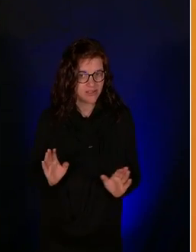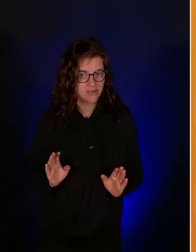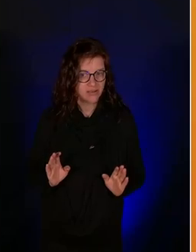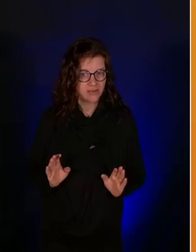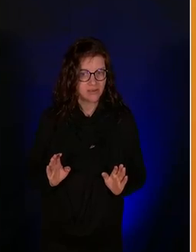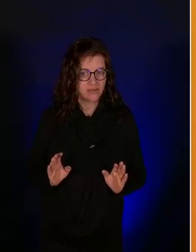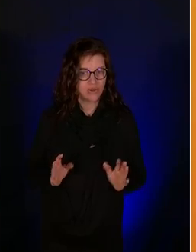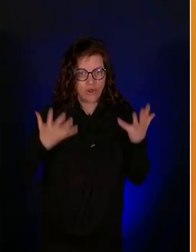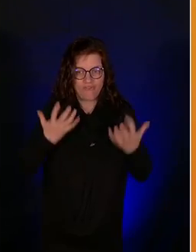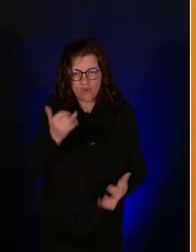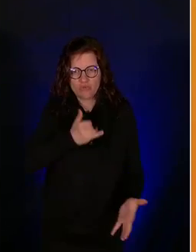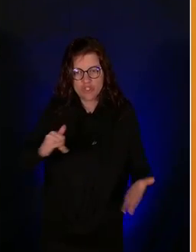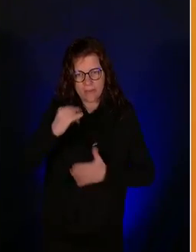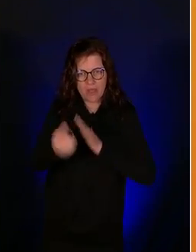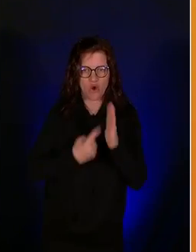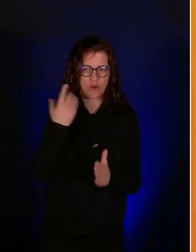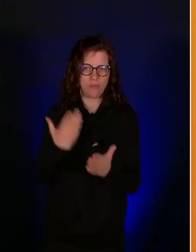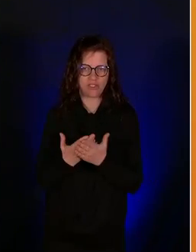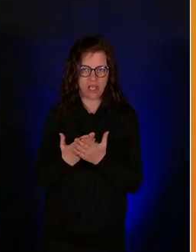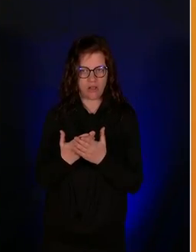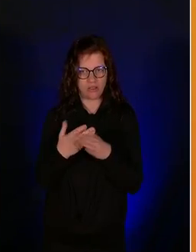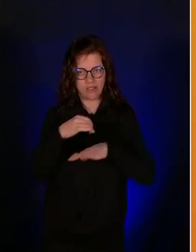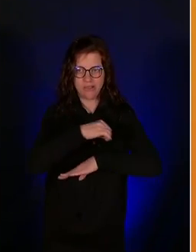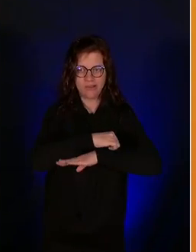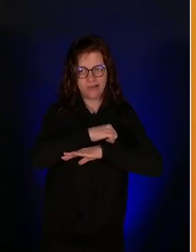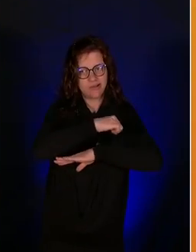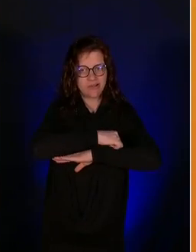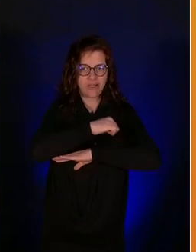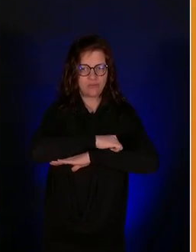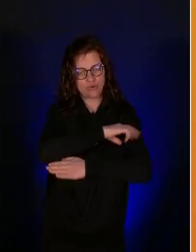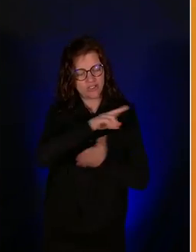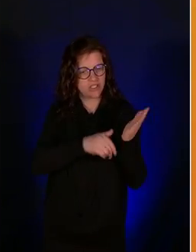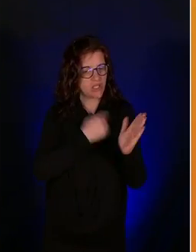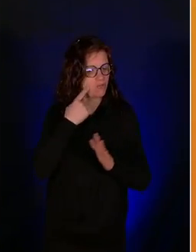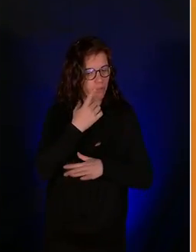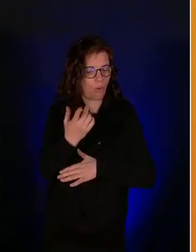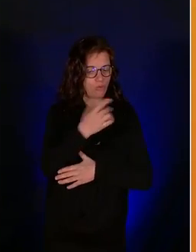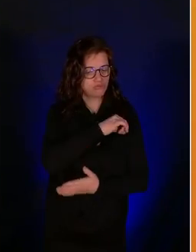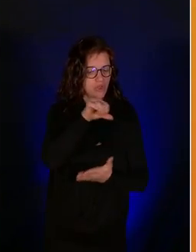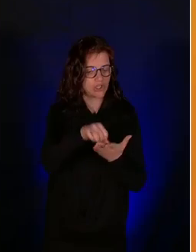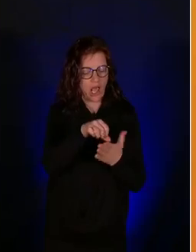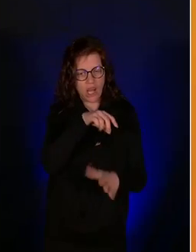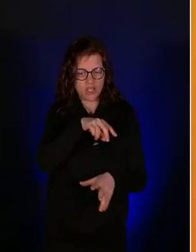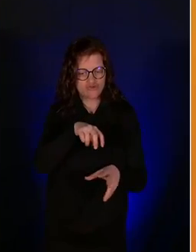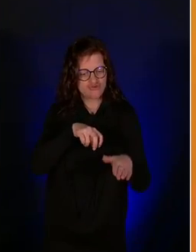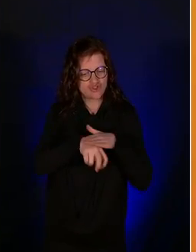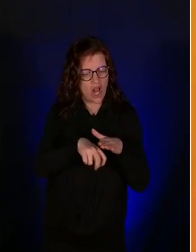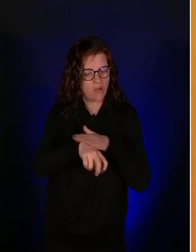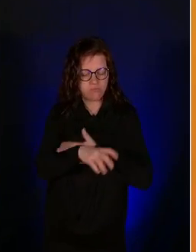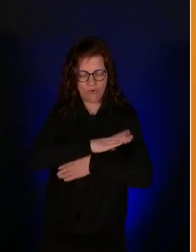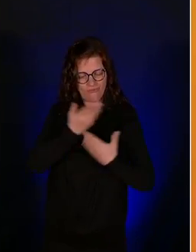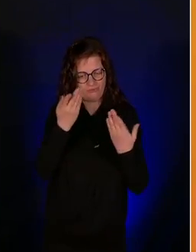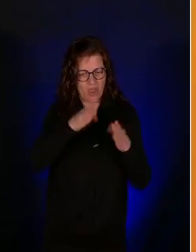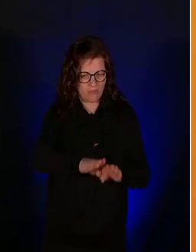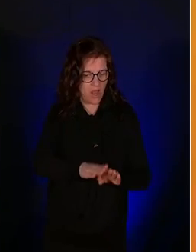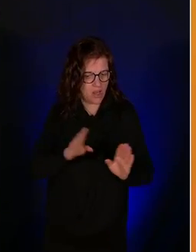Plus jamais ça. Des tribunes signées pour fermer les centrales à charbon sans se soucier des salariés qui y travaillent, notamment à la